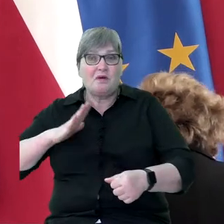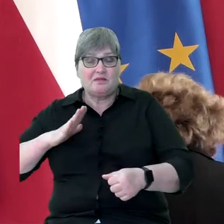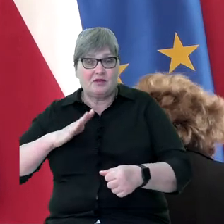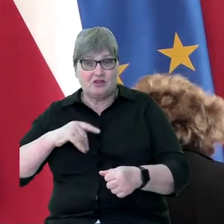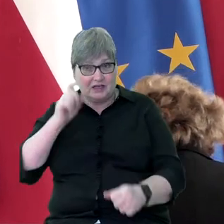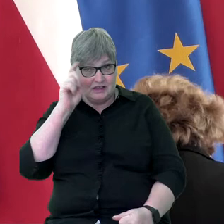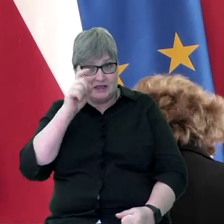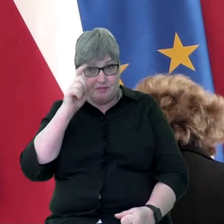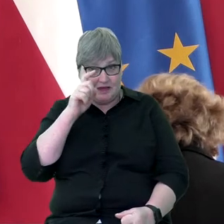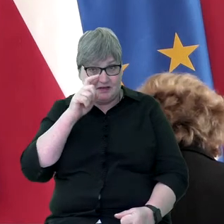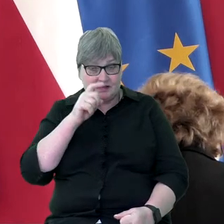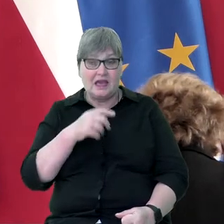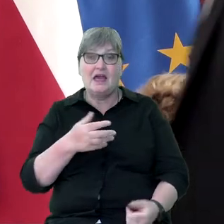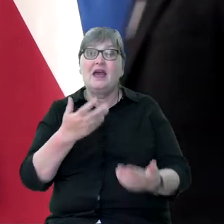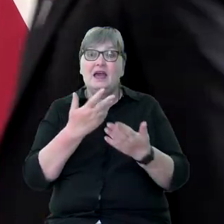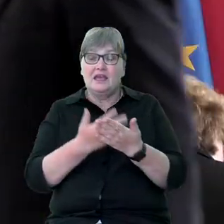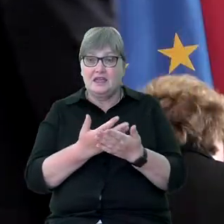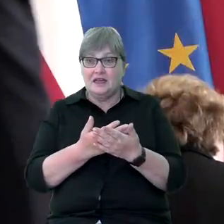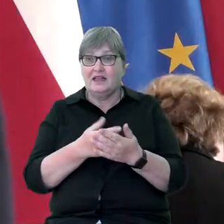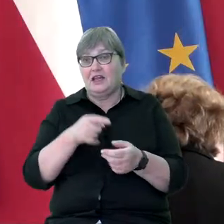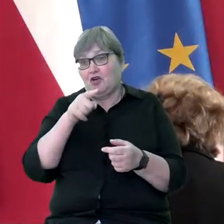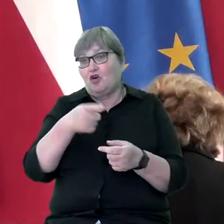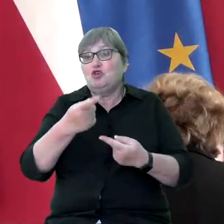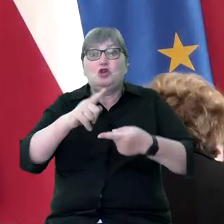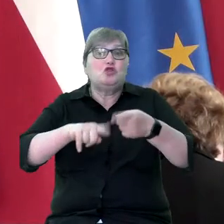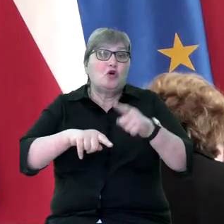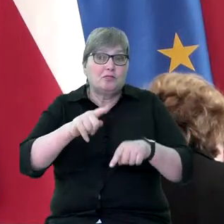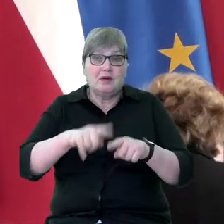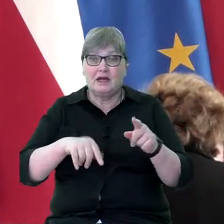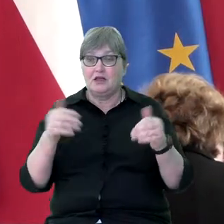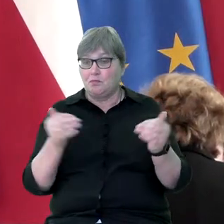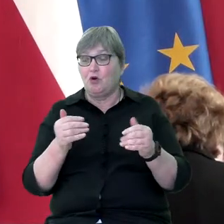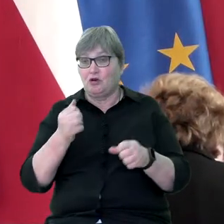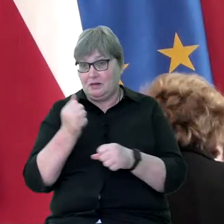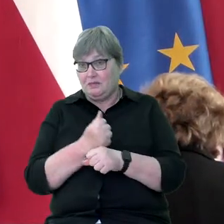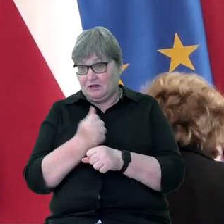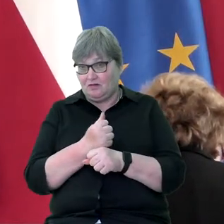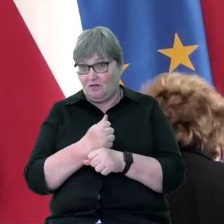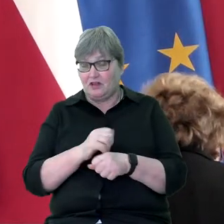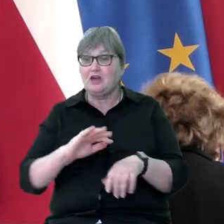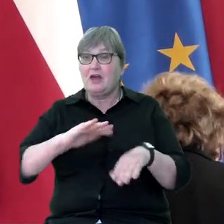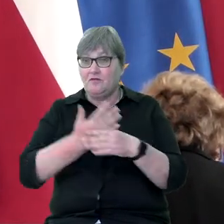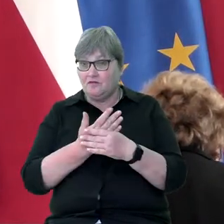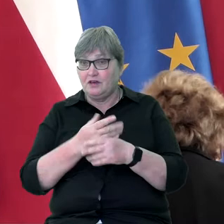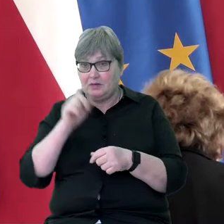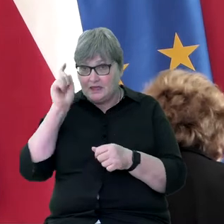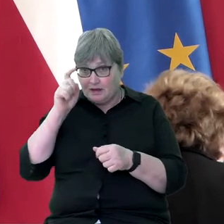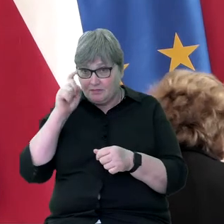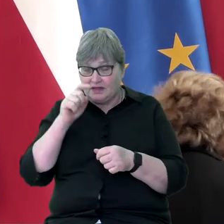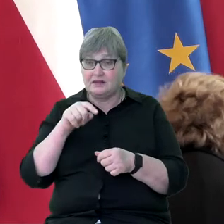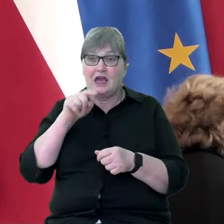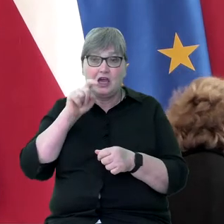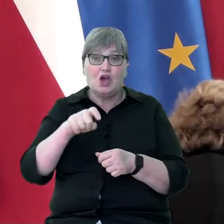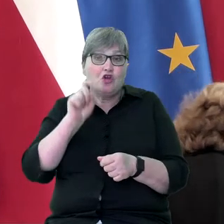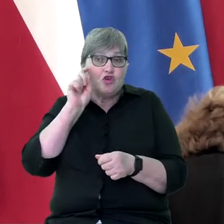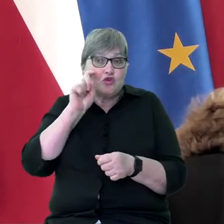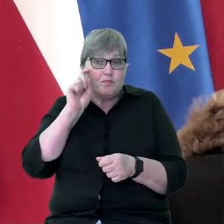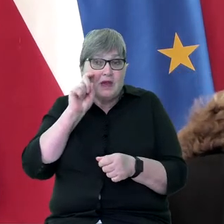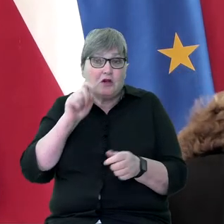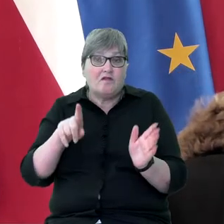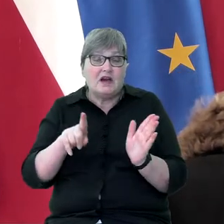tam, można powiedzieć, zalegalizowani, bo pracowali w firmie niemieckiej i całym tym zespołem, który tam był zaczepiony w tej